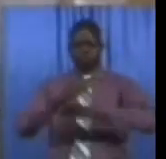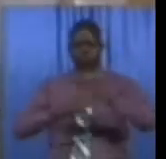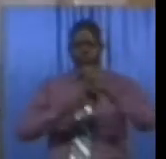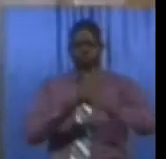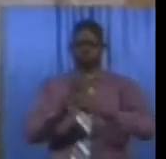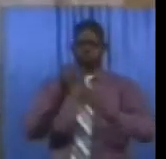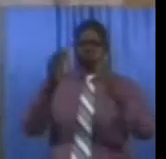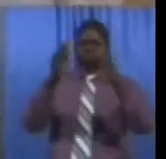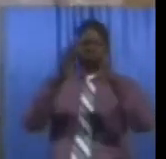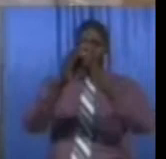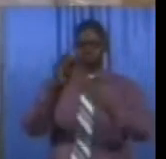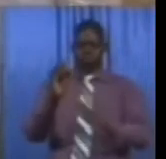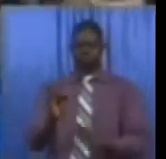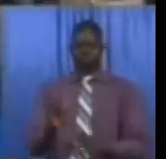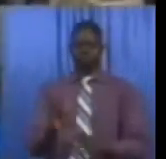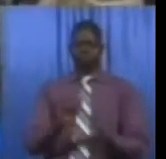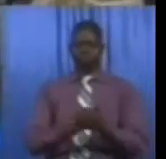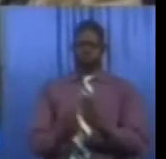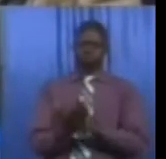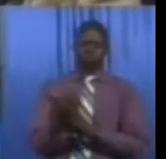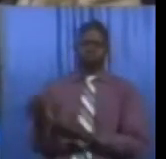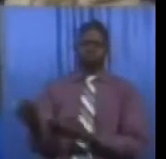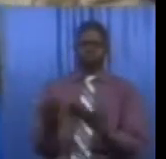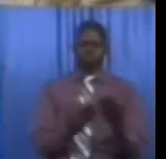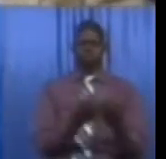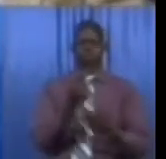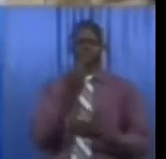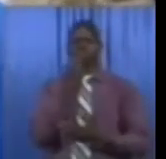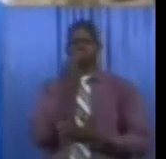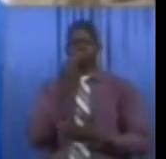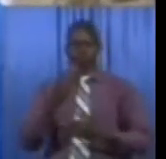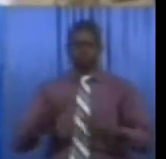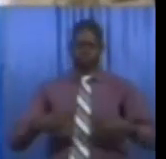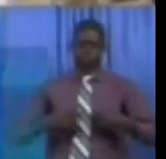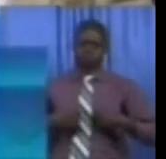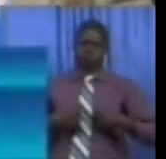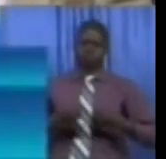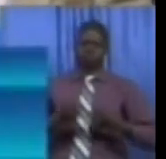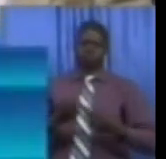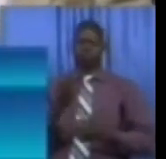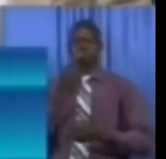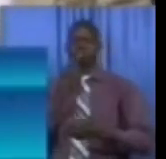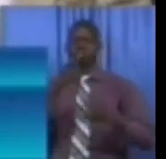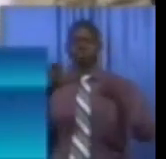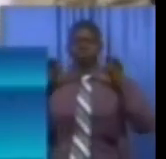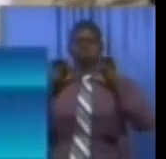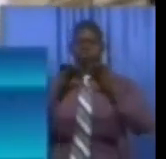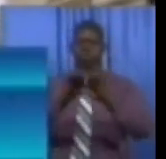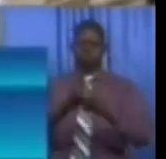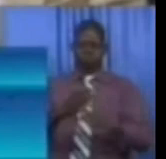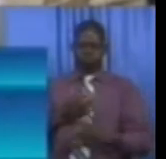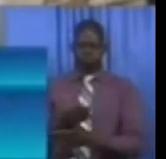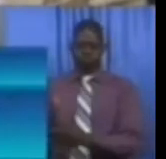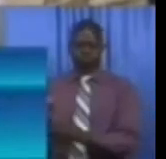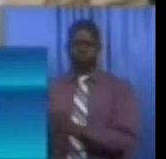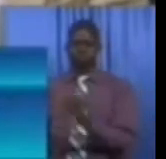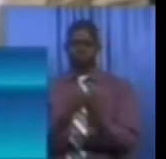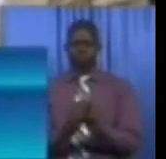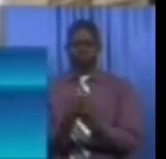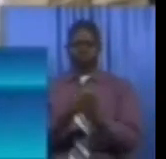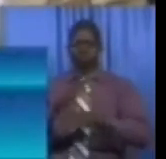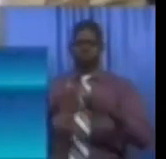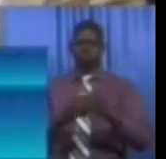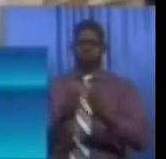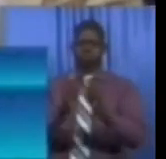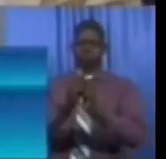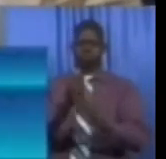Elite. Ce matin, nous avons apporté des vivres, de la friperie et un repas en commun que nous allons partager ensemble tous avec ces